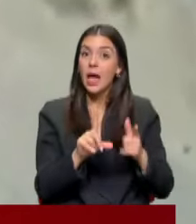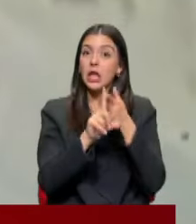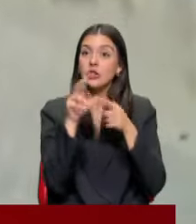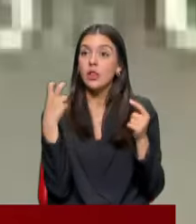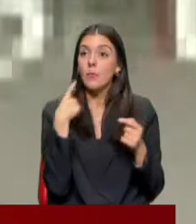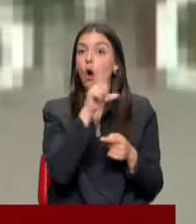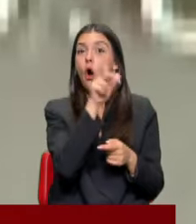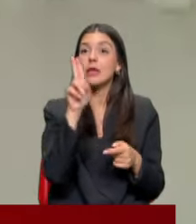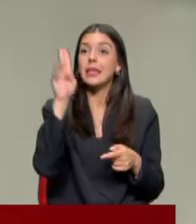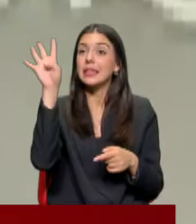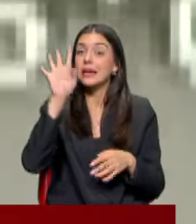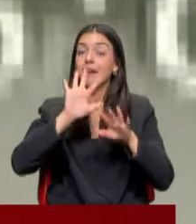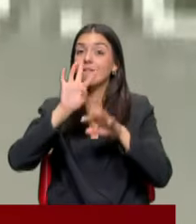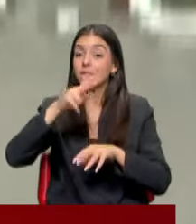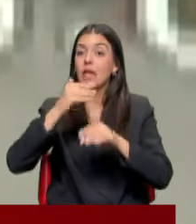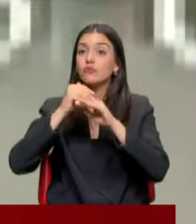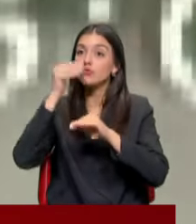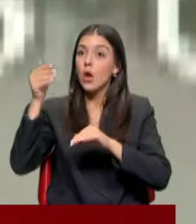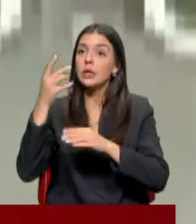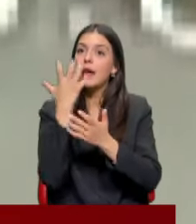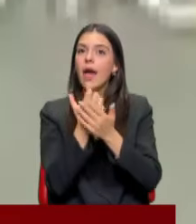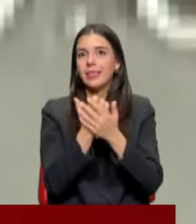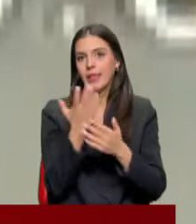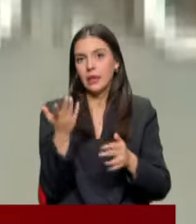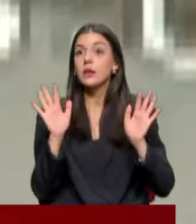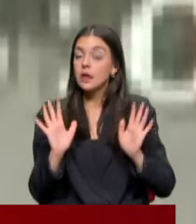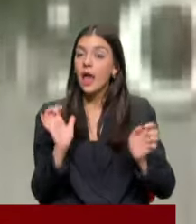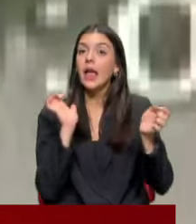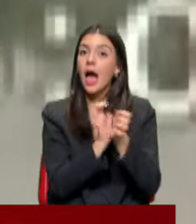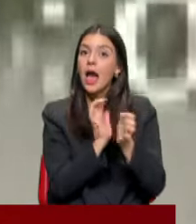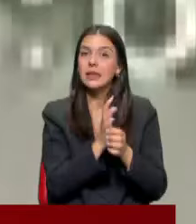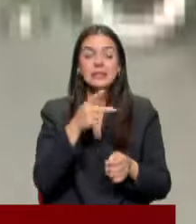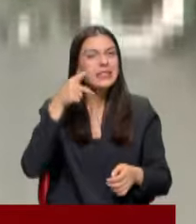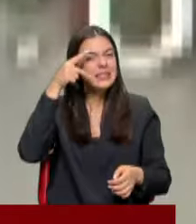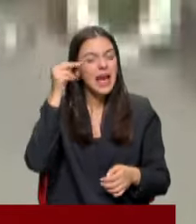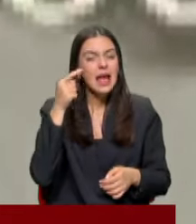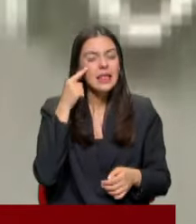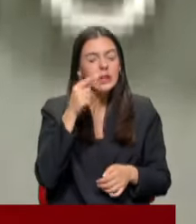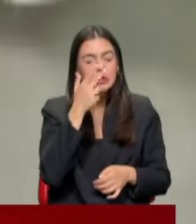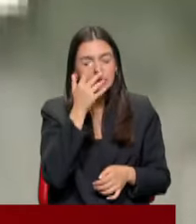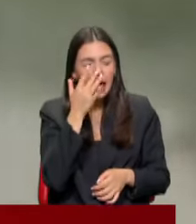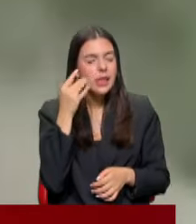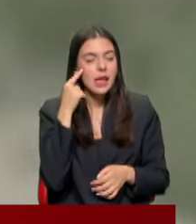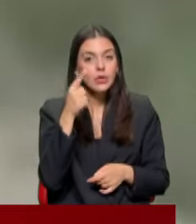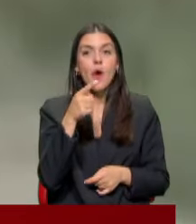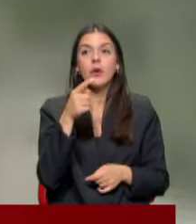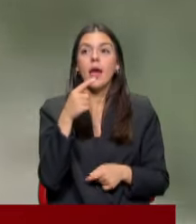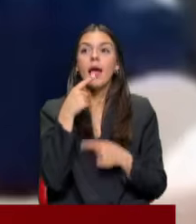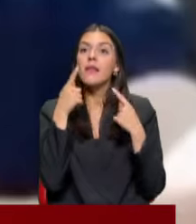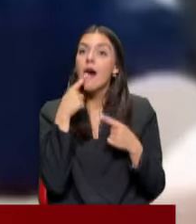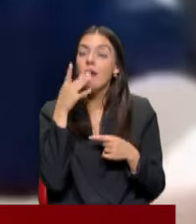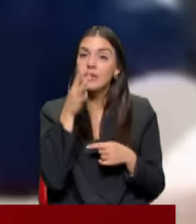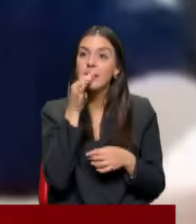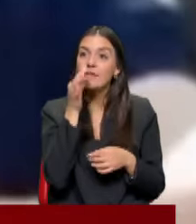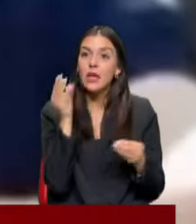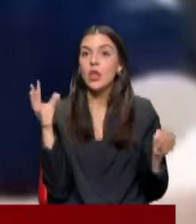jandarma 17.40 ve sonrası olarak kayıtlara geçti. Yani ailenin sahte beyanları maddi delilin önüne geçmişti.